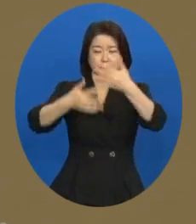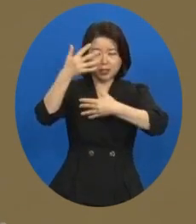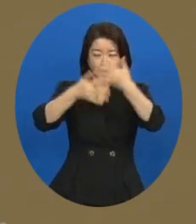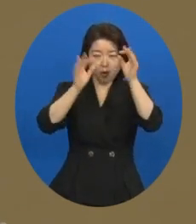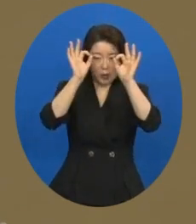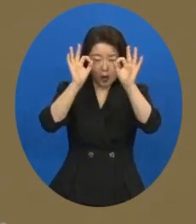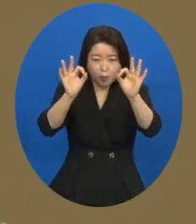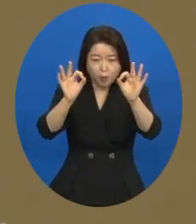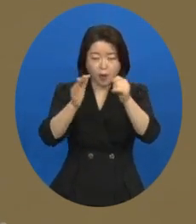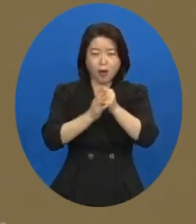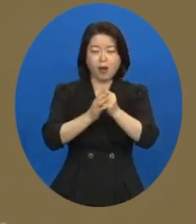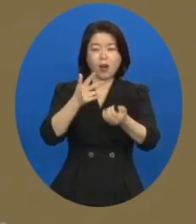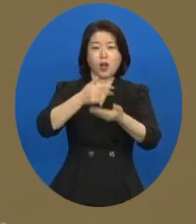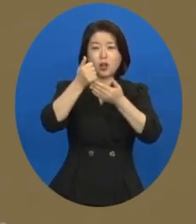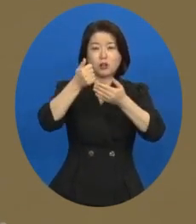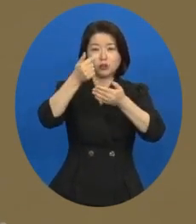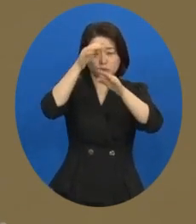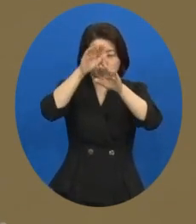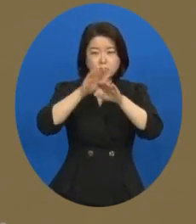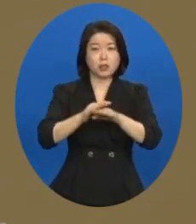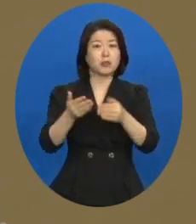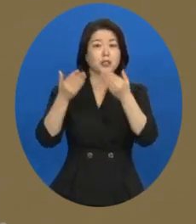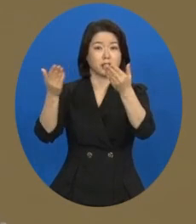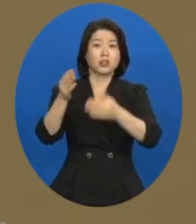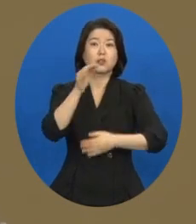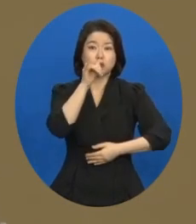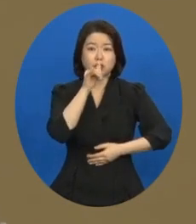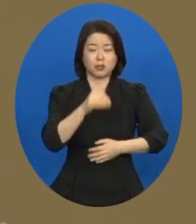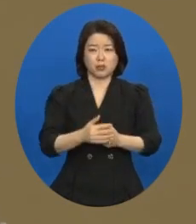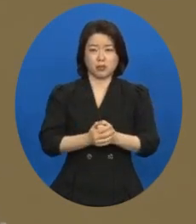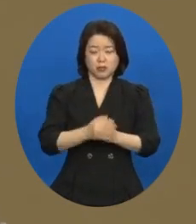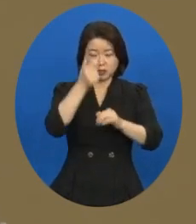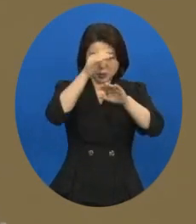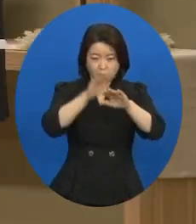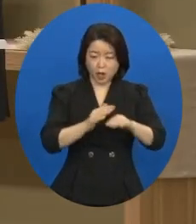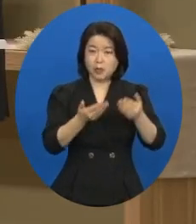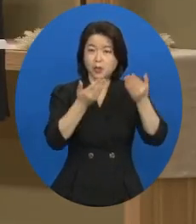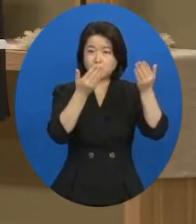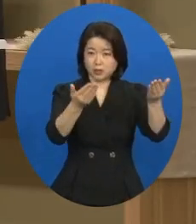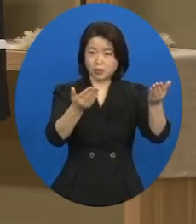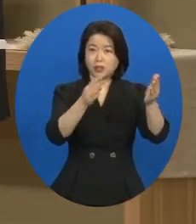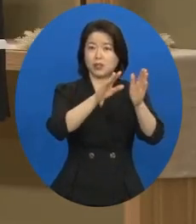영상으로 주일 예배를 드렸습니다. 예배를 드리면서